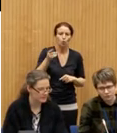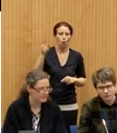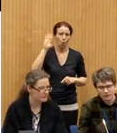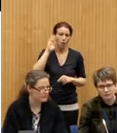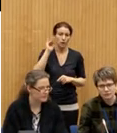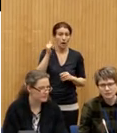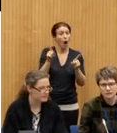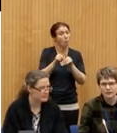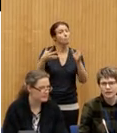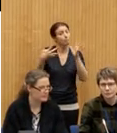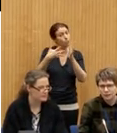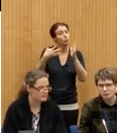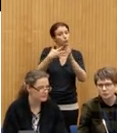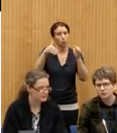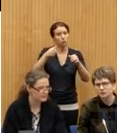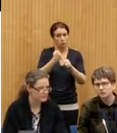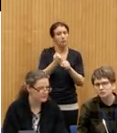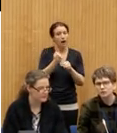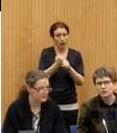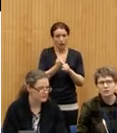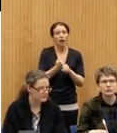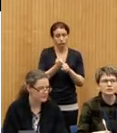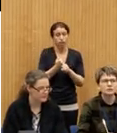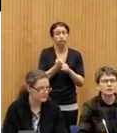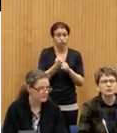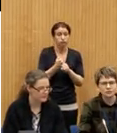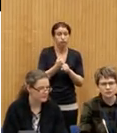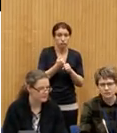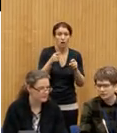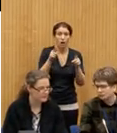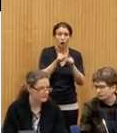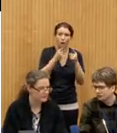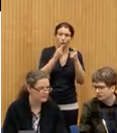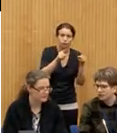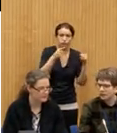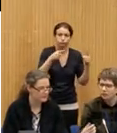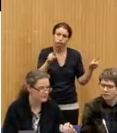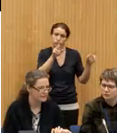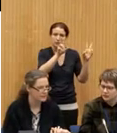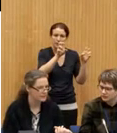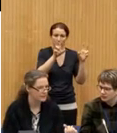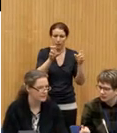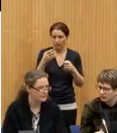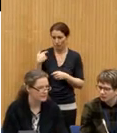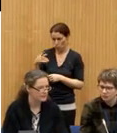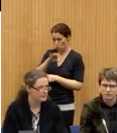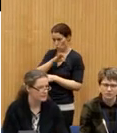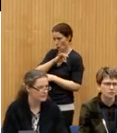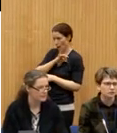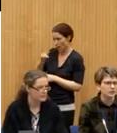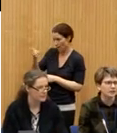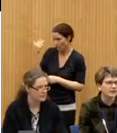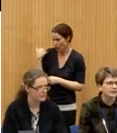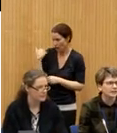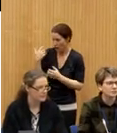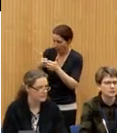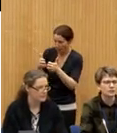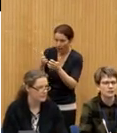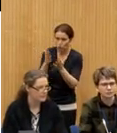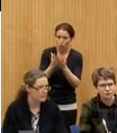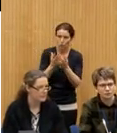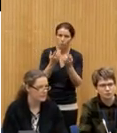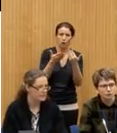eine Prüfungsleistung, die sie dann ablegen müssen. Und es gibt dann auch verschiedene Themen, wie jetzt mein Kollege Aman Choseni schon erklärt hat,